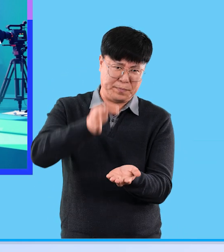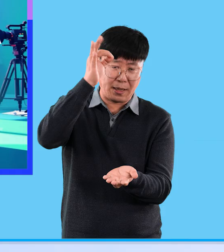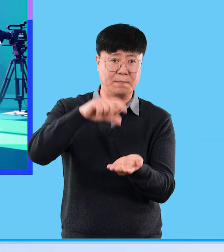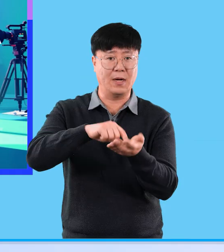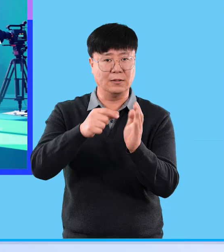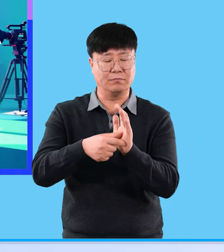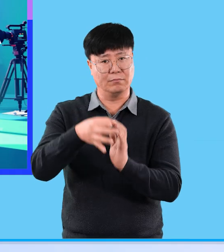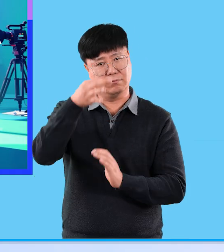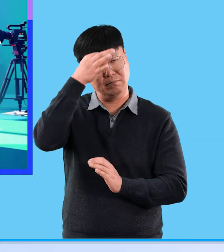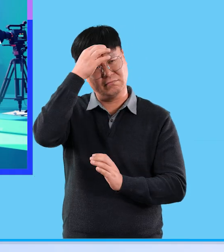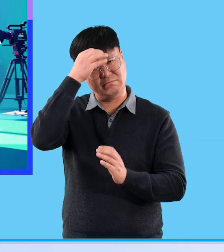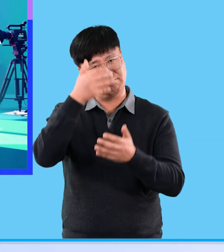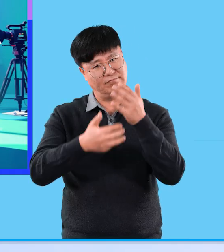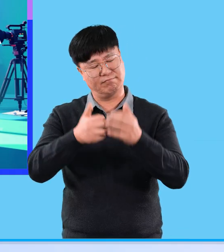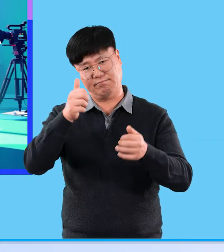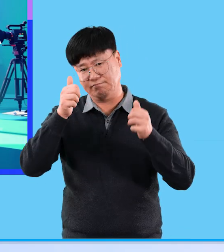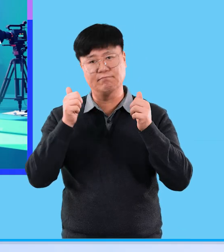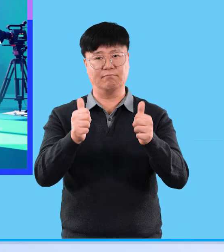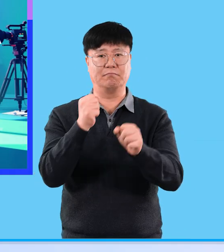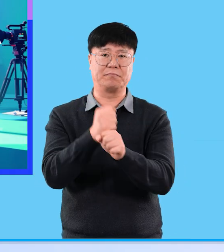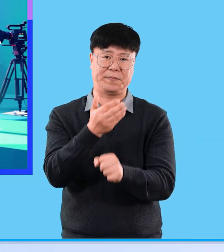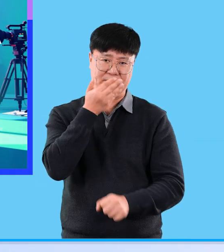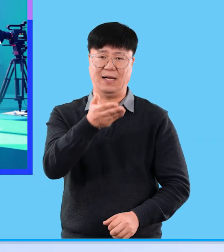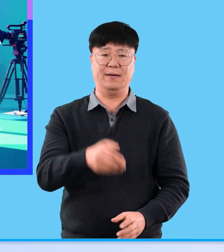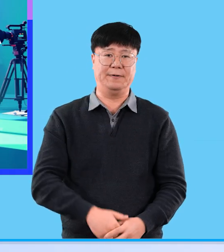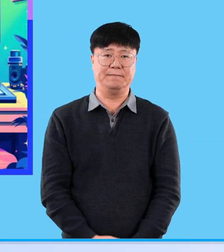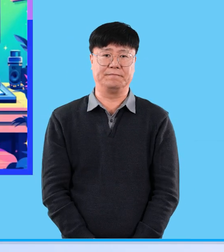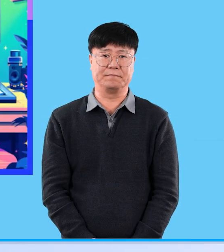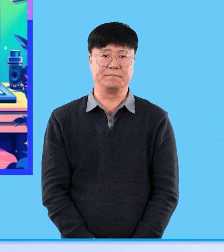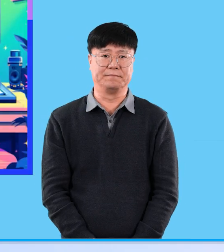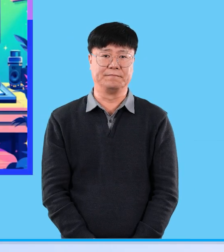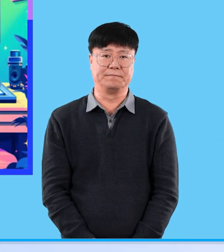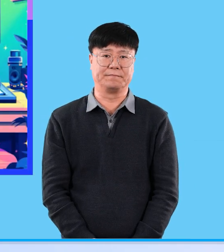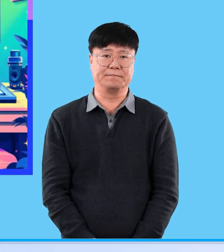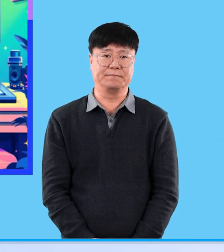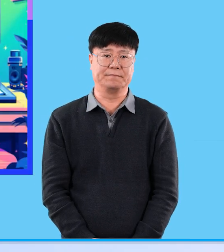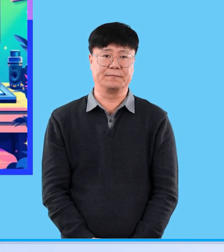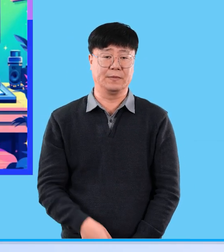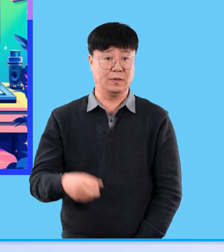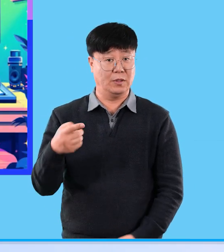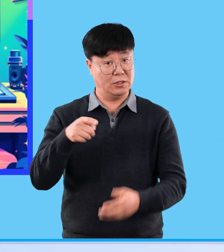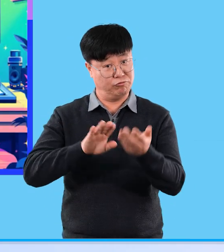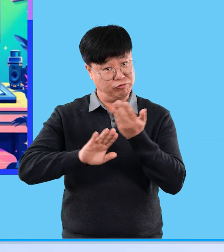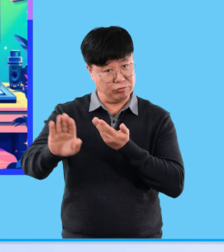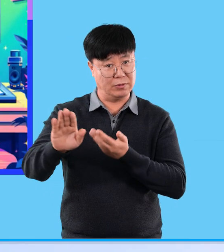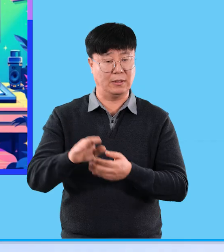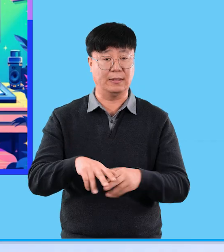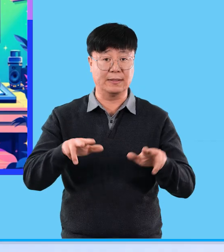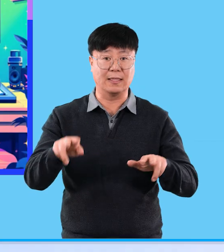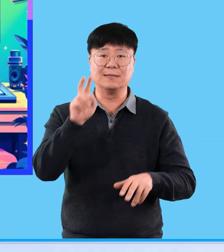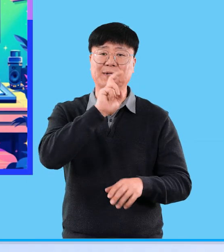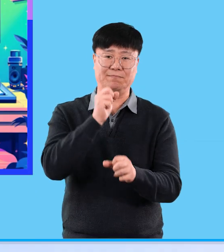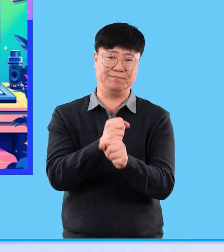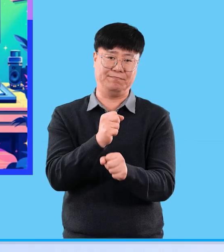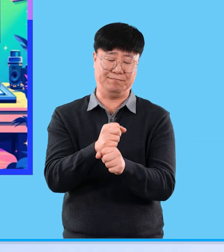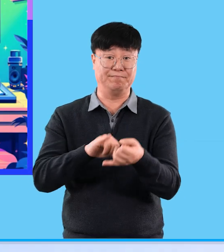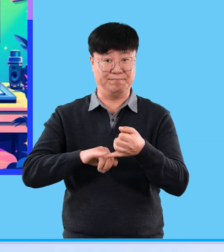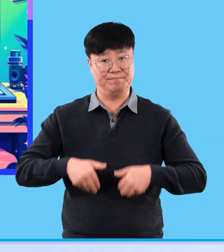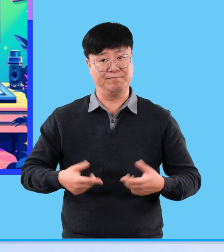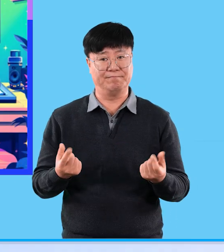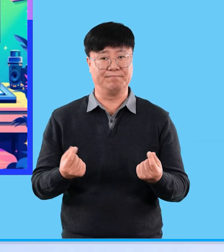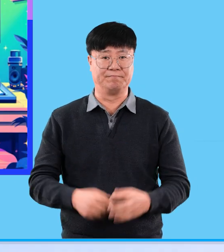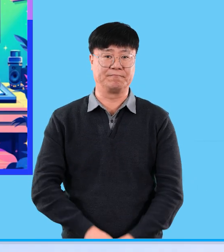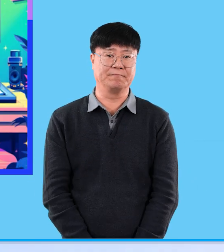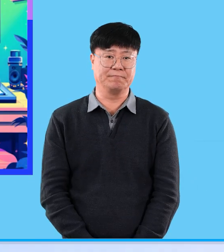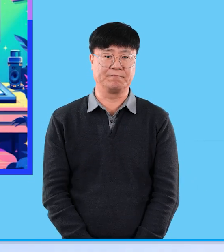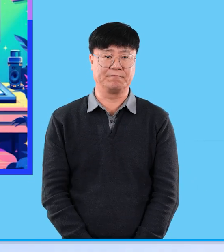만큼 좋은 퀄리티의 영상을 만들어낼 수가 있습니다. 그리고 나서 이제 음악을 생성을